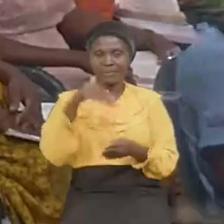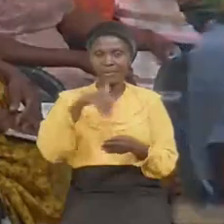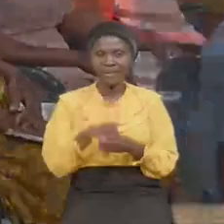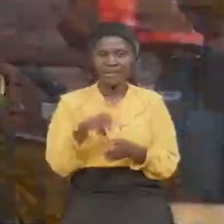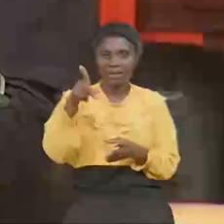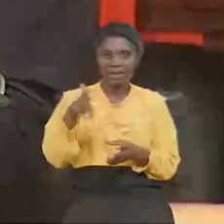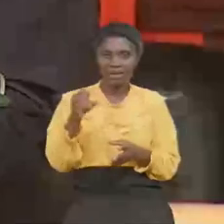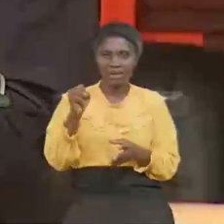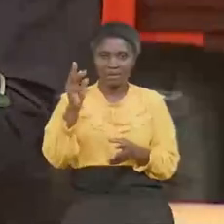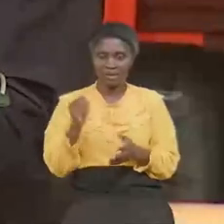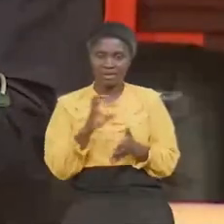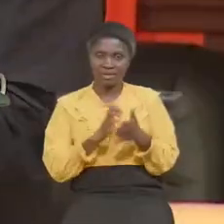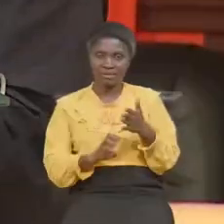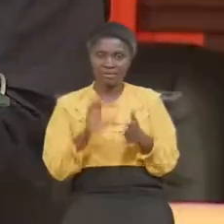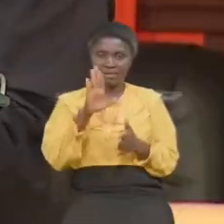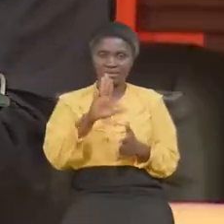Psaume 52,